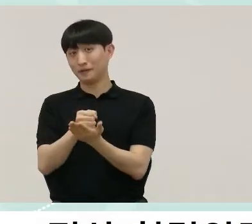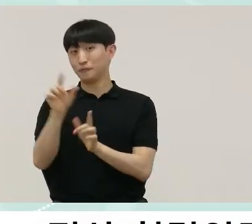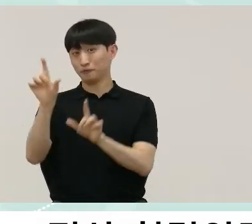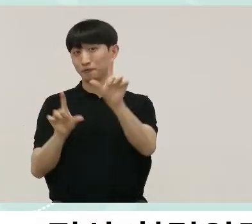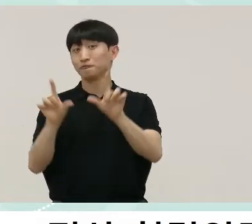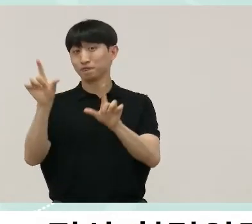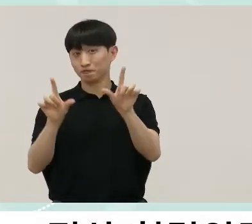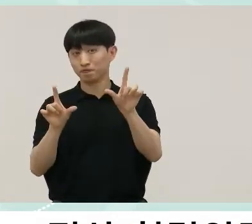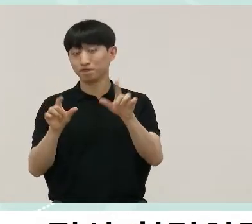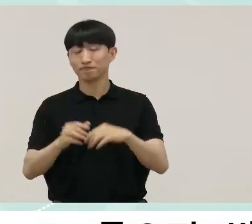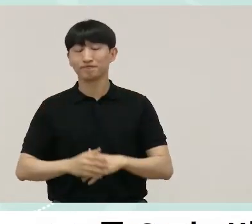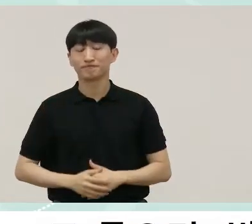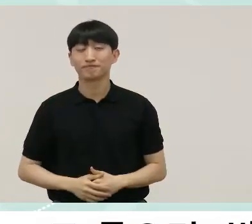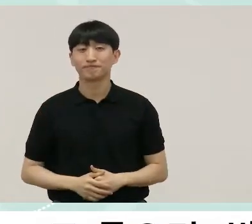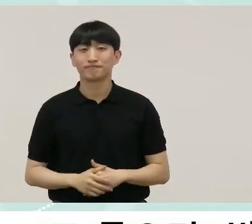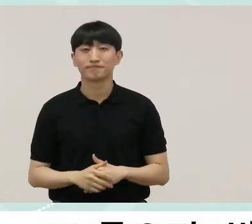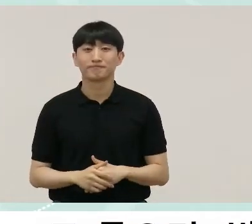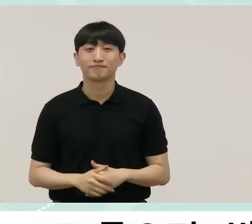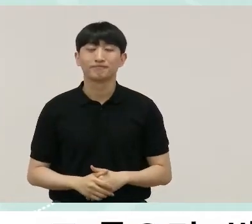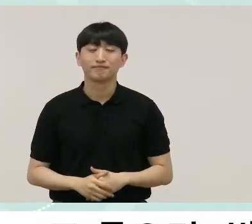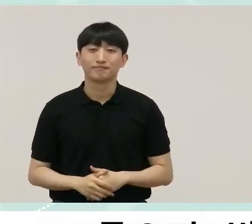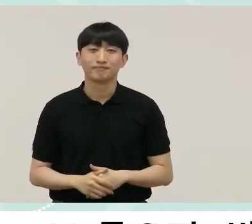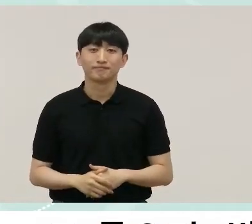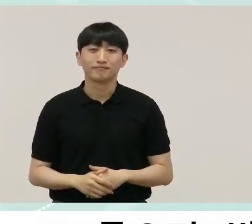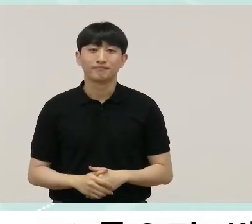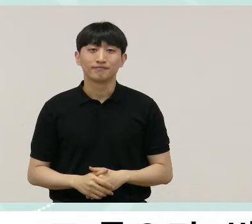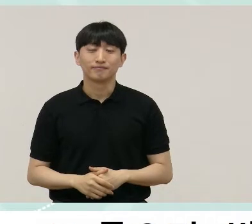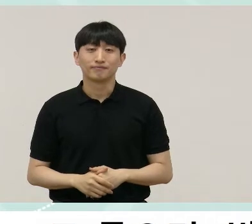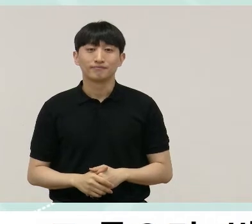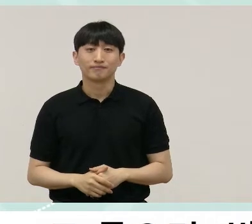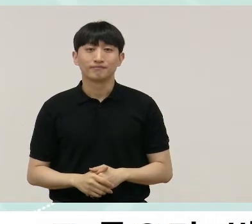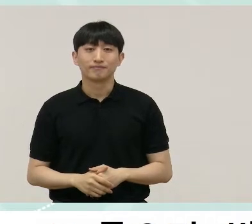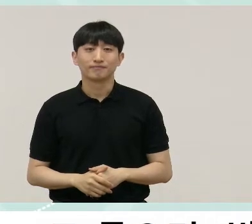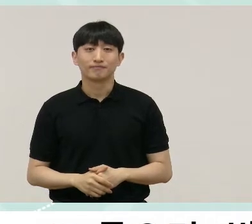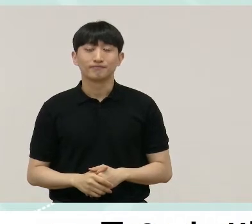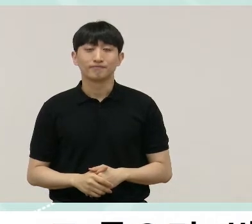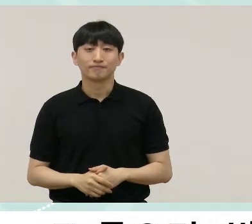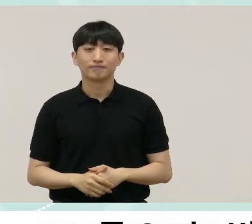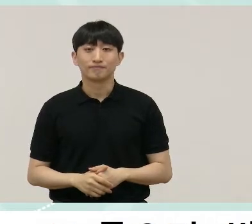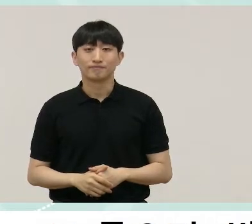청력을 가진 사람의 뇌입니다. 그래서